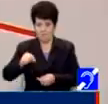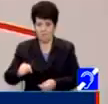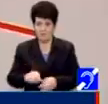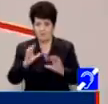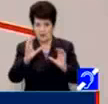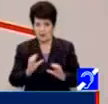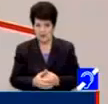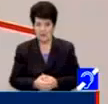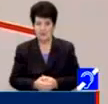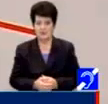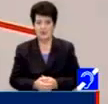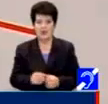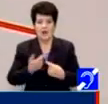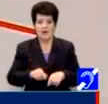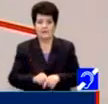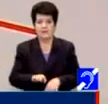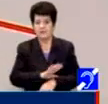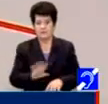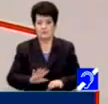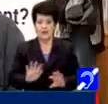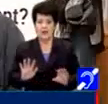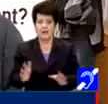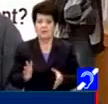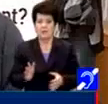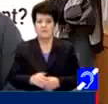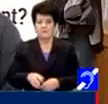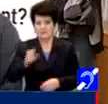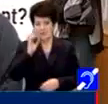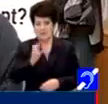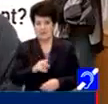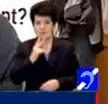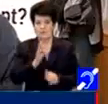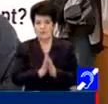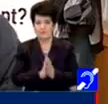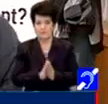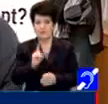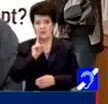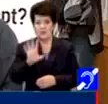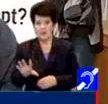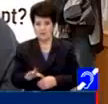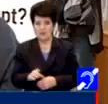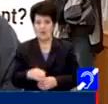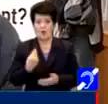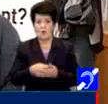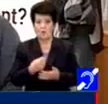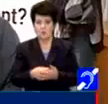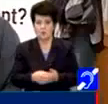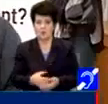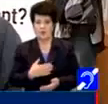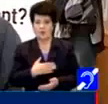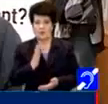legii, însă acest fapt nu s-a mai întâmplat. Am rugat statul să fie sancționată banca pentru neglijență la păstrarea bunurilor clienților.